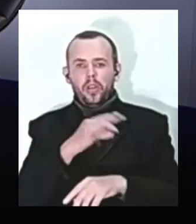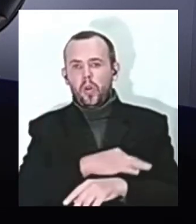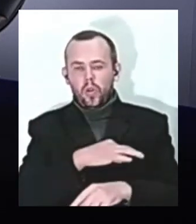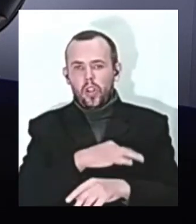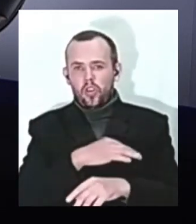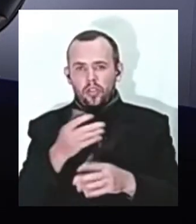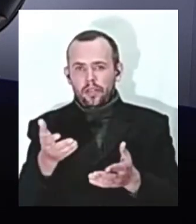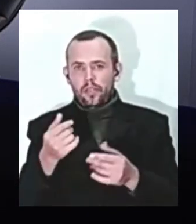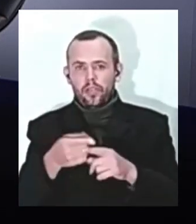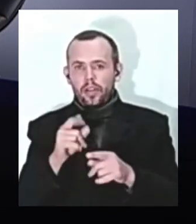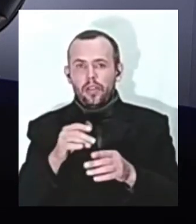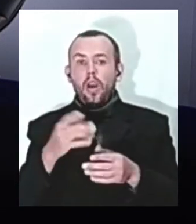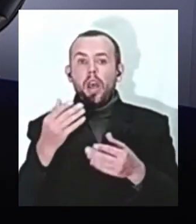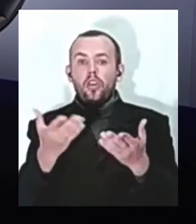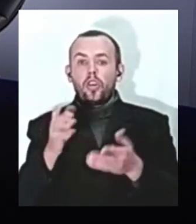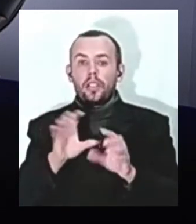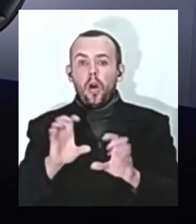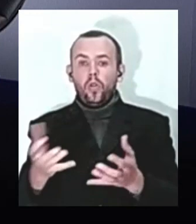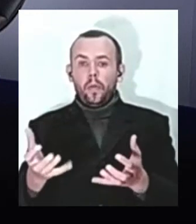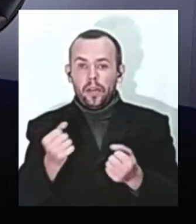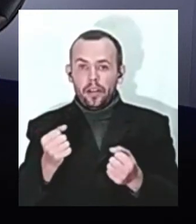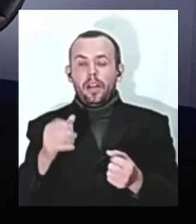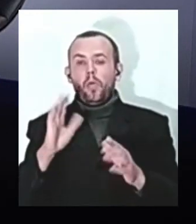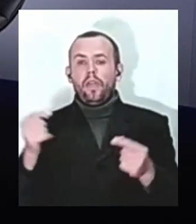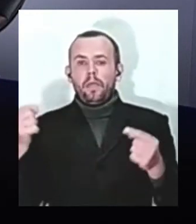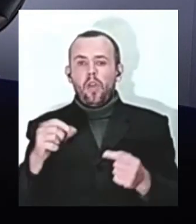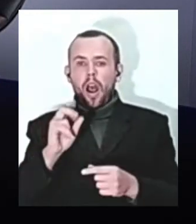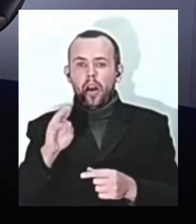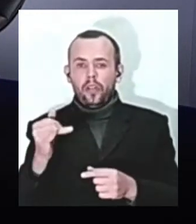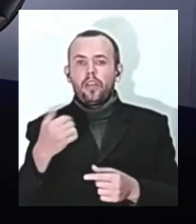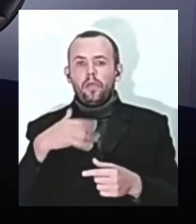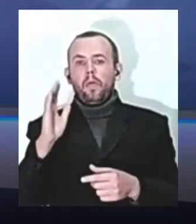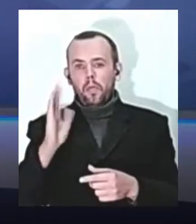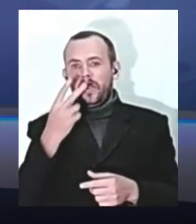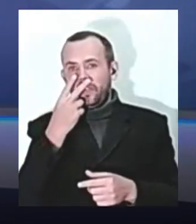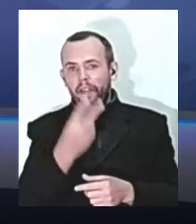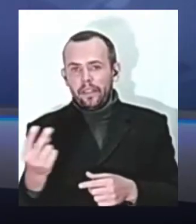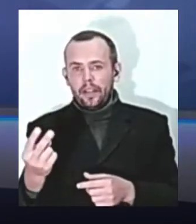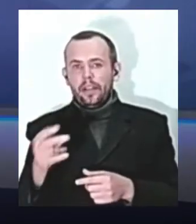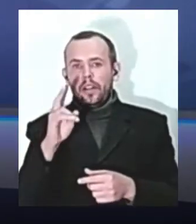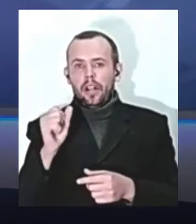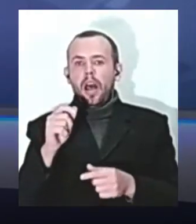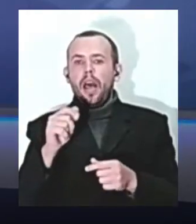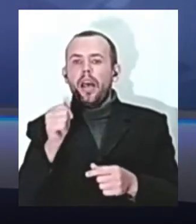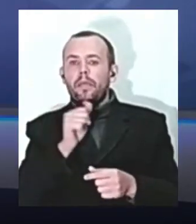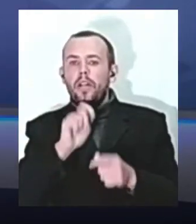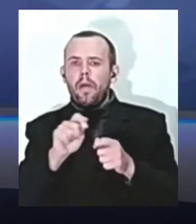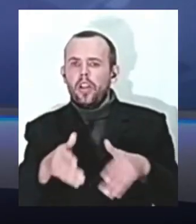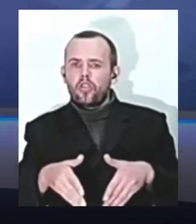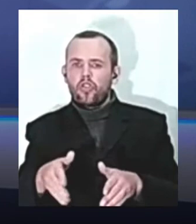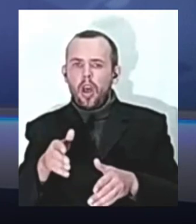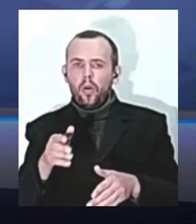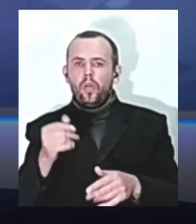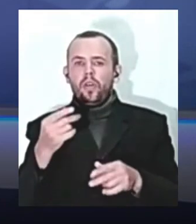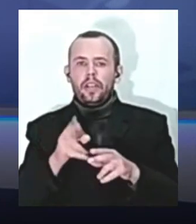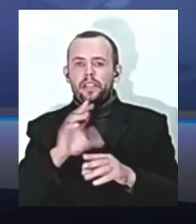закон прийнятий, будуть відповідні акти, і тоді вже ми будемо дивитися не експериментальним шляхом на ці всі показники,